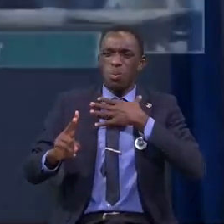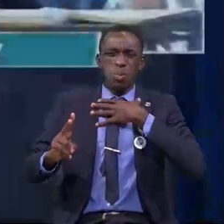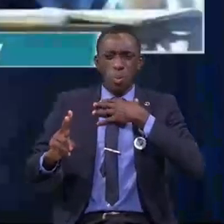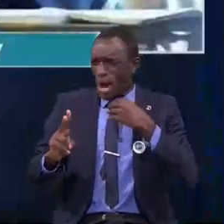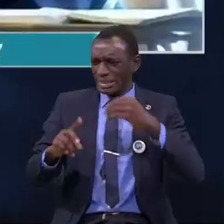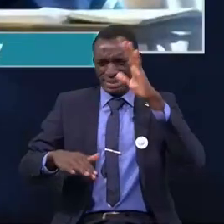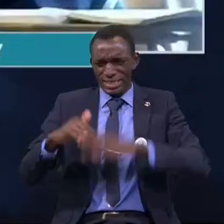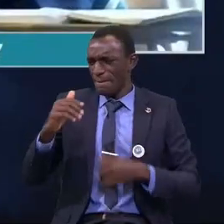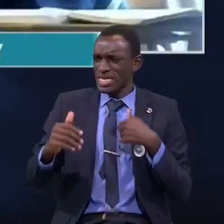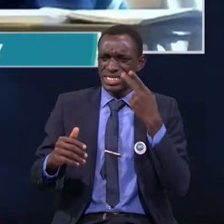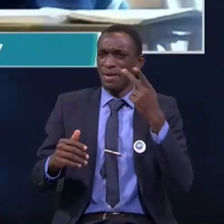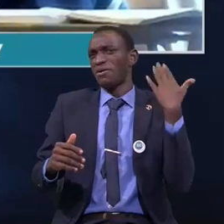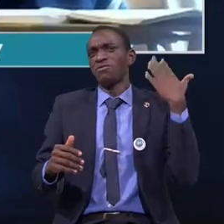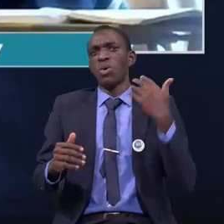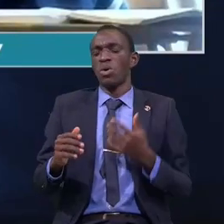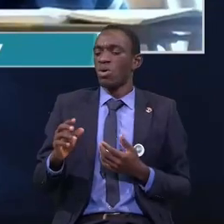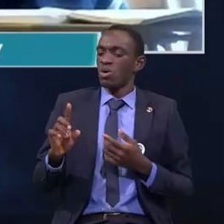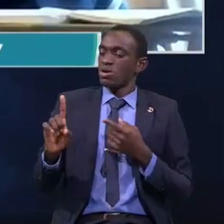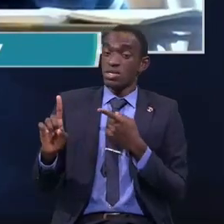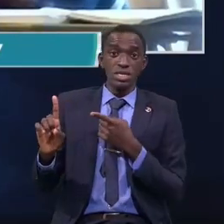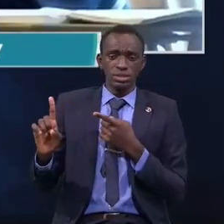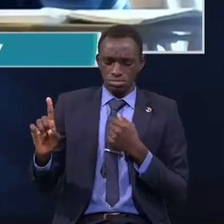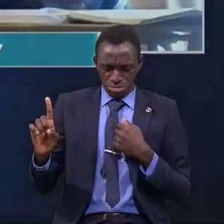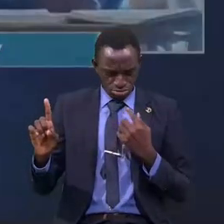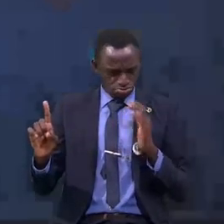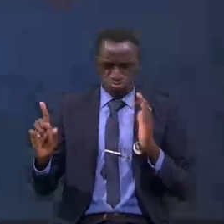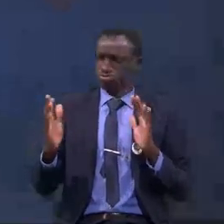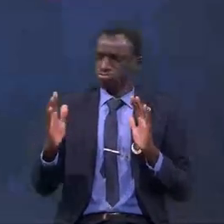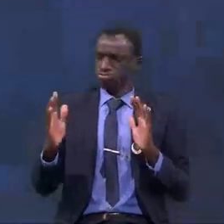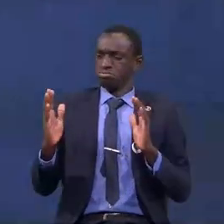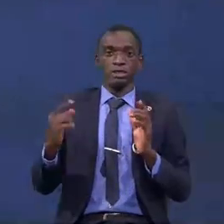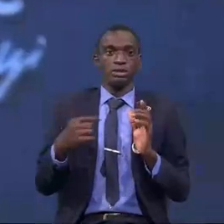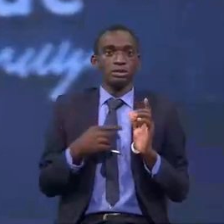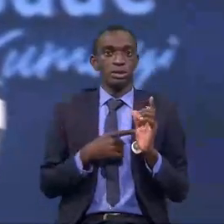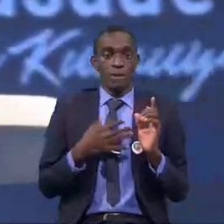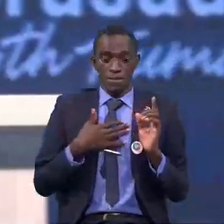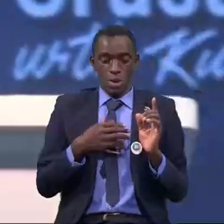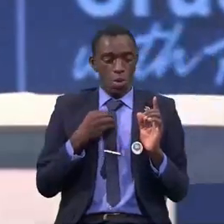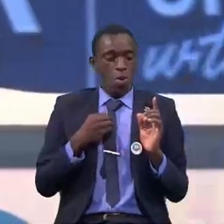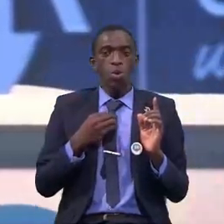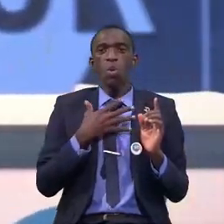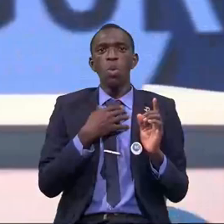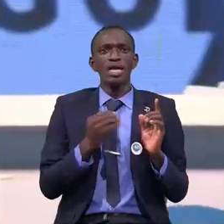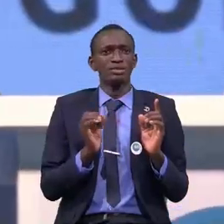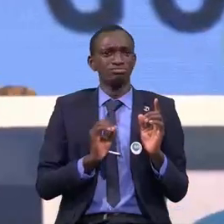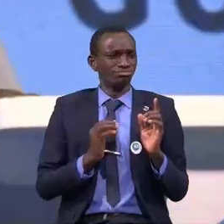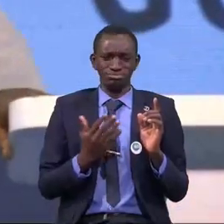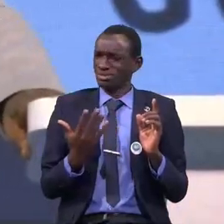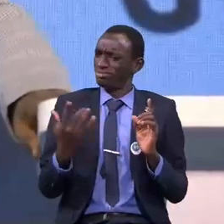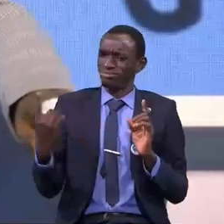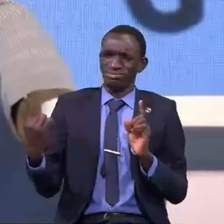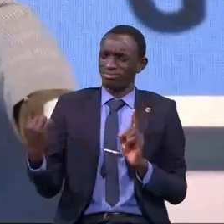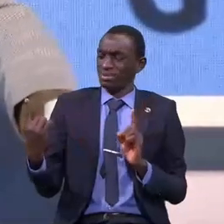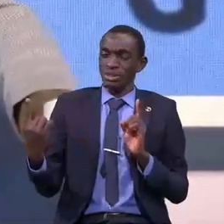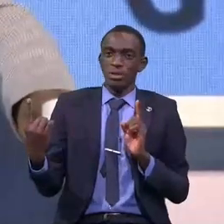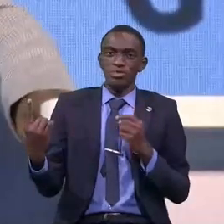et maintenant vous rencontrez quelqu'un d'autre qui a porté un habit blanc, qui n'a jamais été lavé, mais fabriqué de façon blanchâtre. Et qui